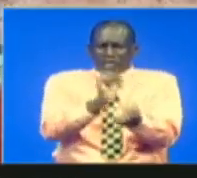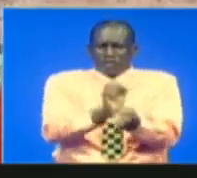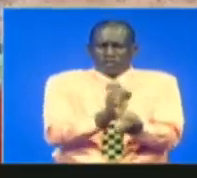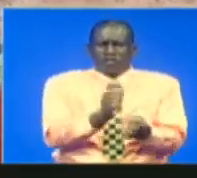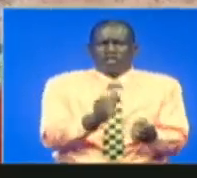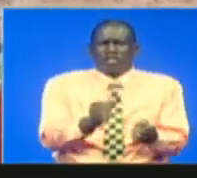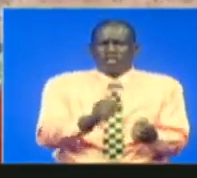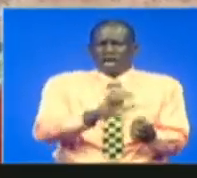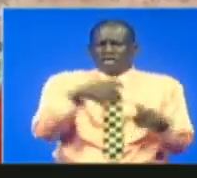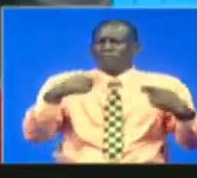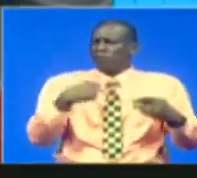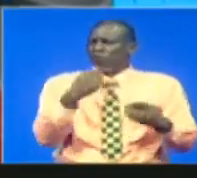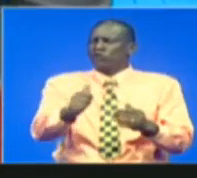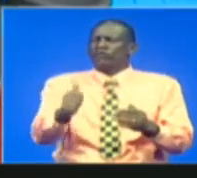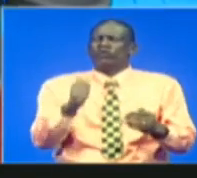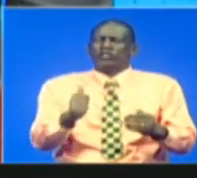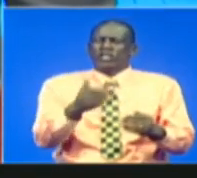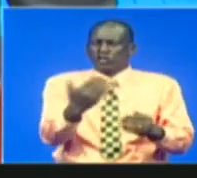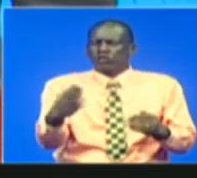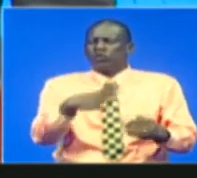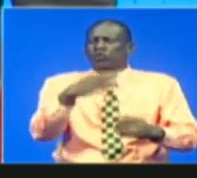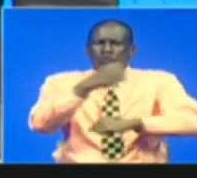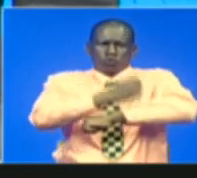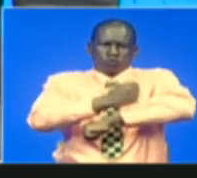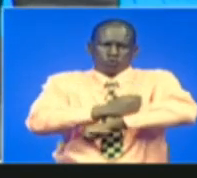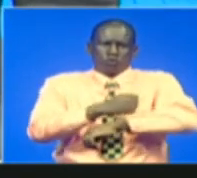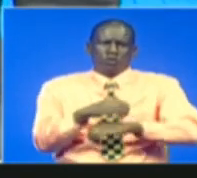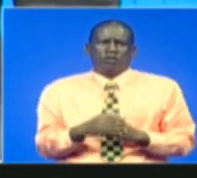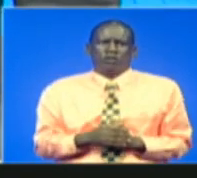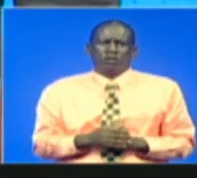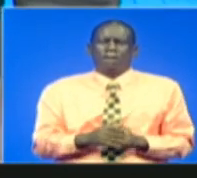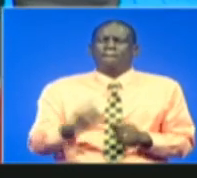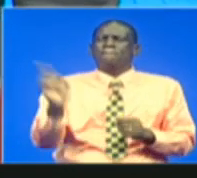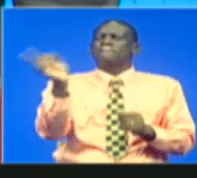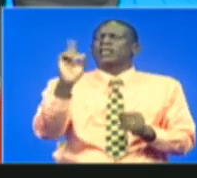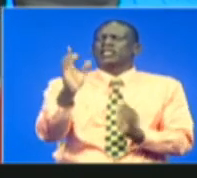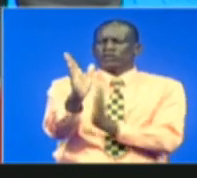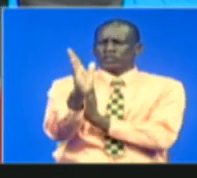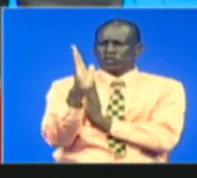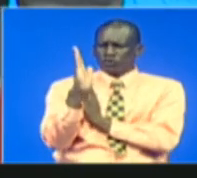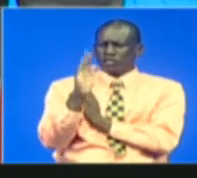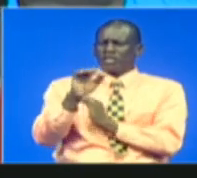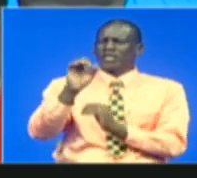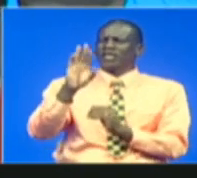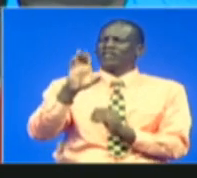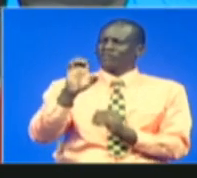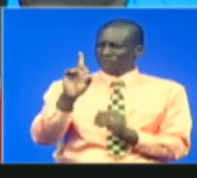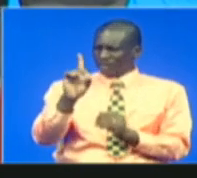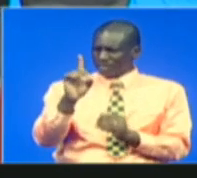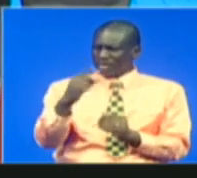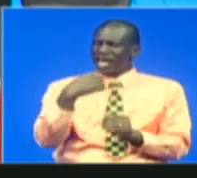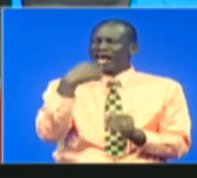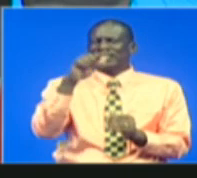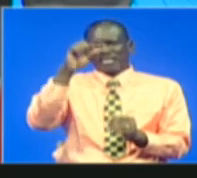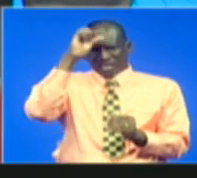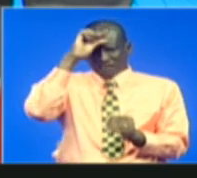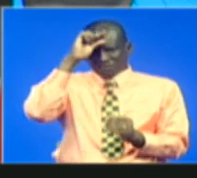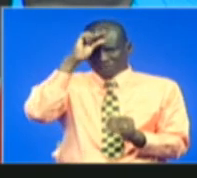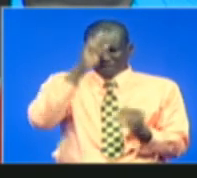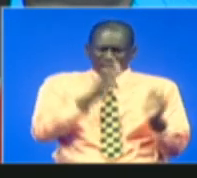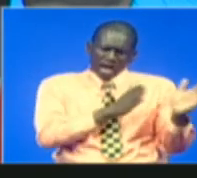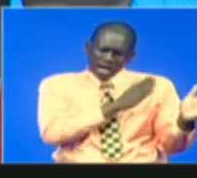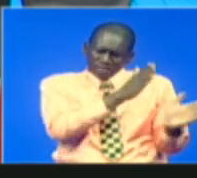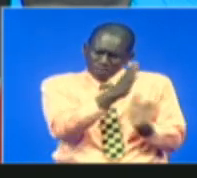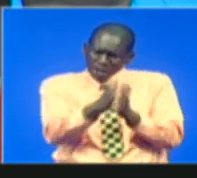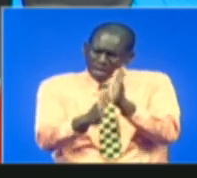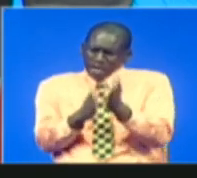Masai, NTV. Waziri wa usalama wa kitaifa wa ndani Fred Matiang'i amesema kwamba serikali imeweka mikakati ili